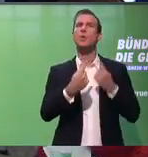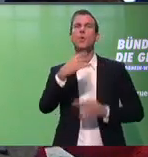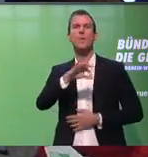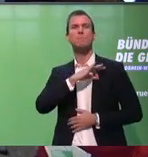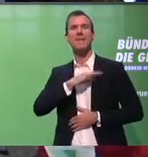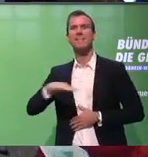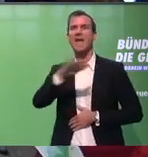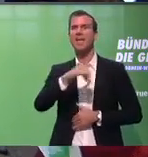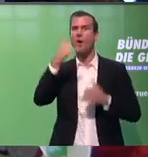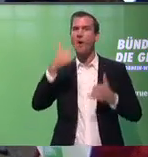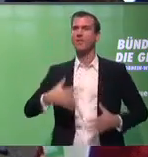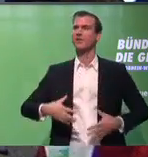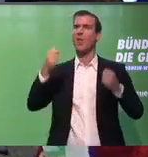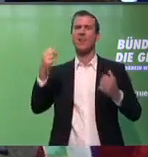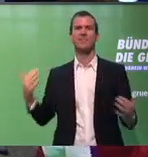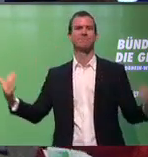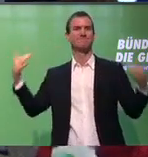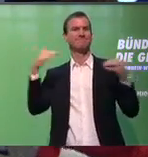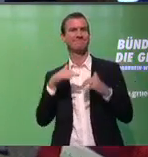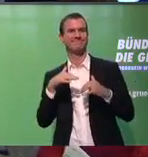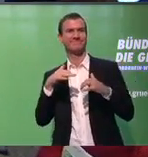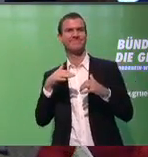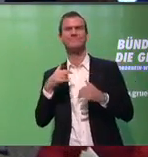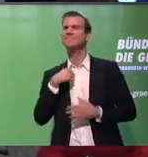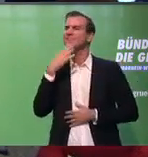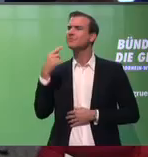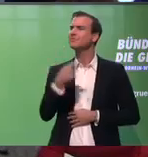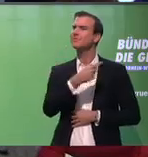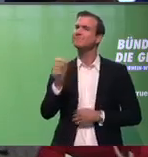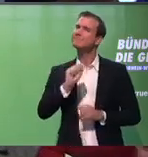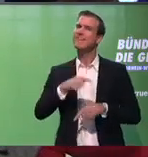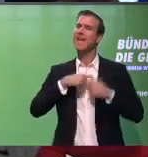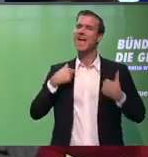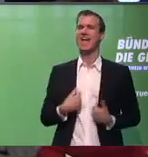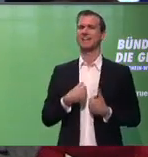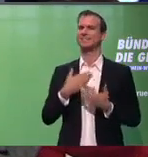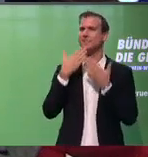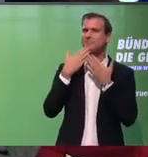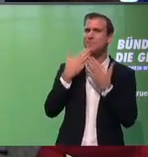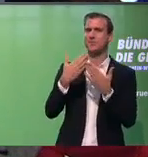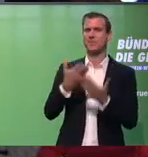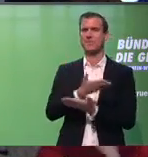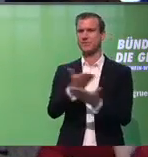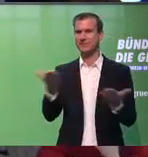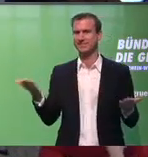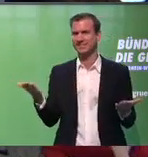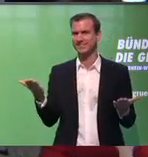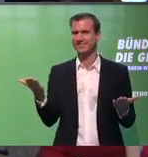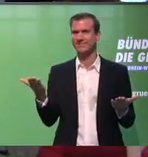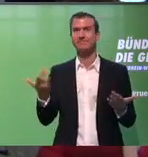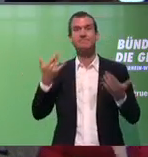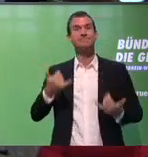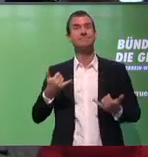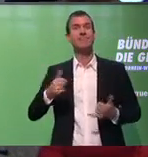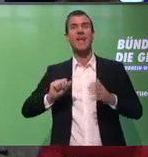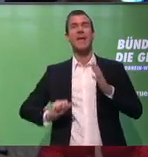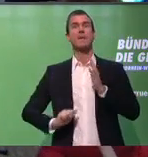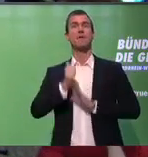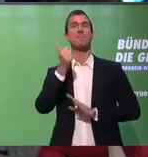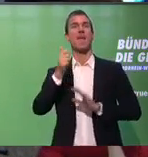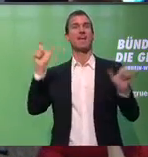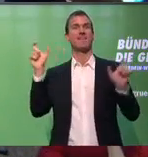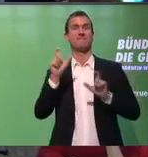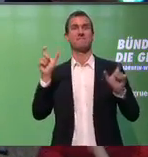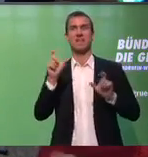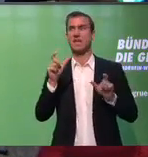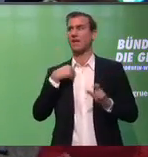die heute hier nach Köln gekommen sind, wir möchten euch ganz herzlich begrüßen zu dieser Premierenfeier, ich glaube, so